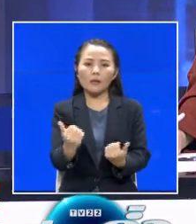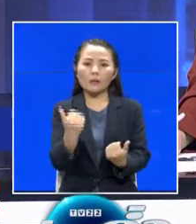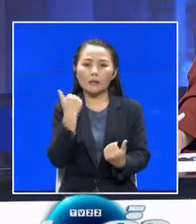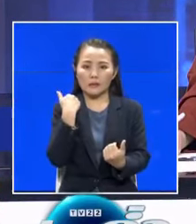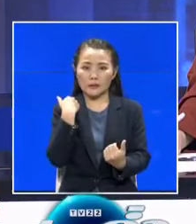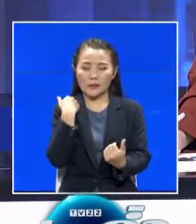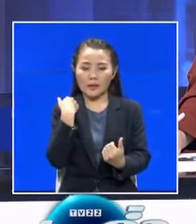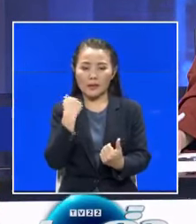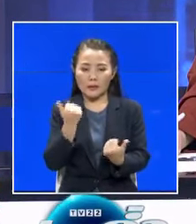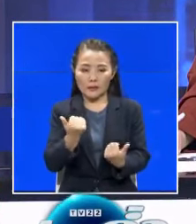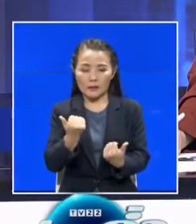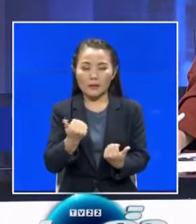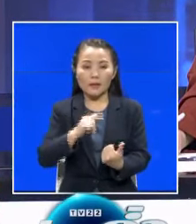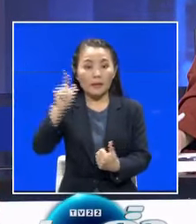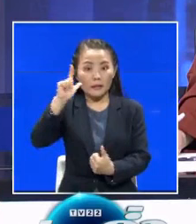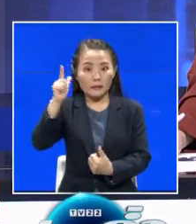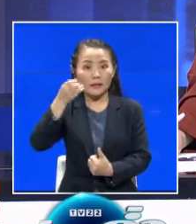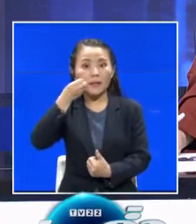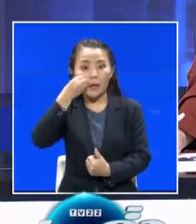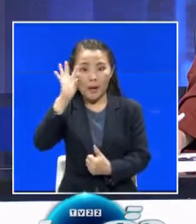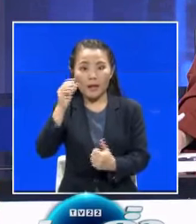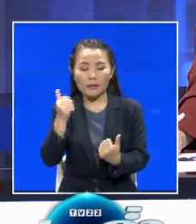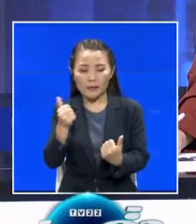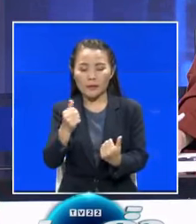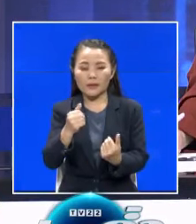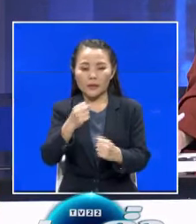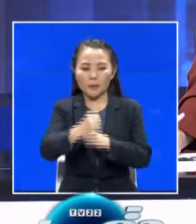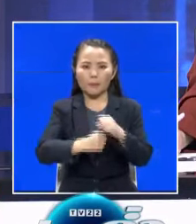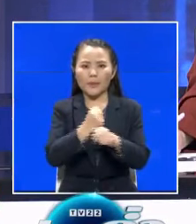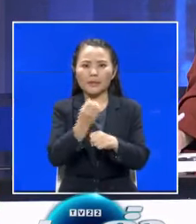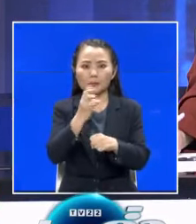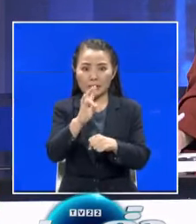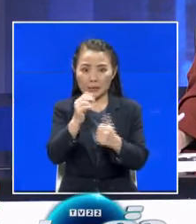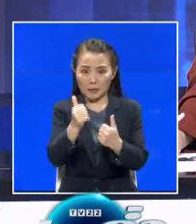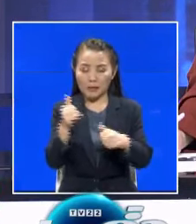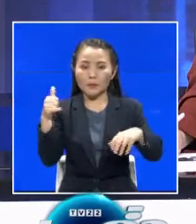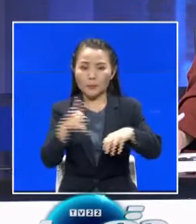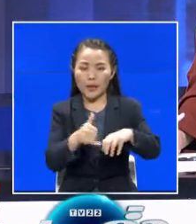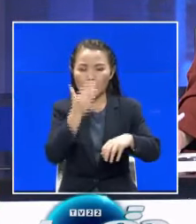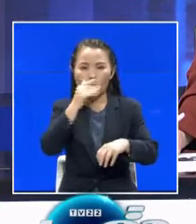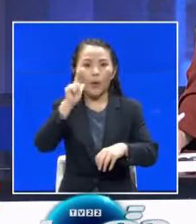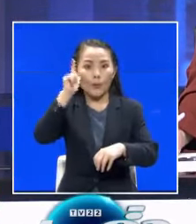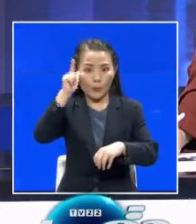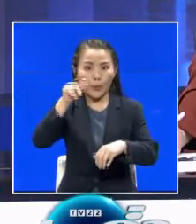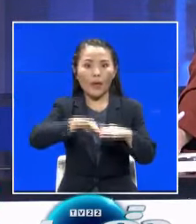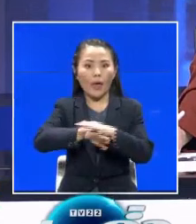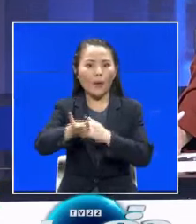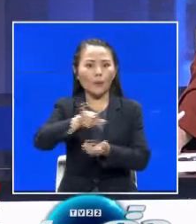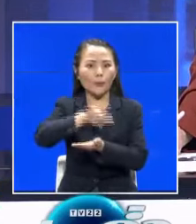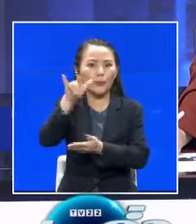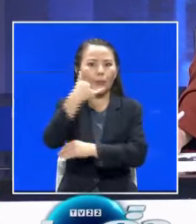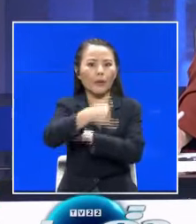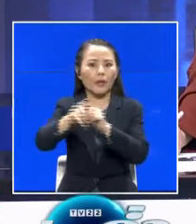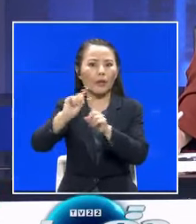เป็นการกลับมาอยู่ที่บ้านจันทร์สองล่าในรอบ17ปีของคุณทักษิณหลัง จ้าตัวเนี่ยหลบหนีไปอยู่ต่างประเทศนะค